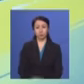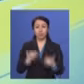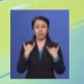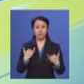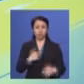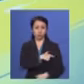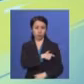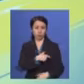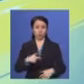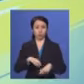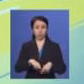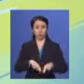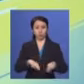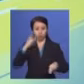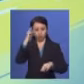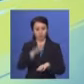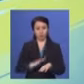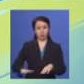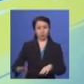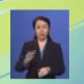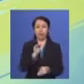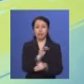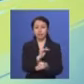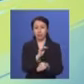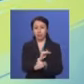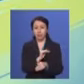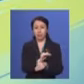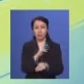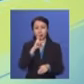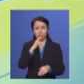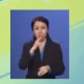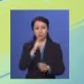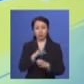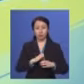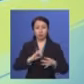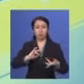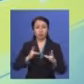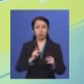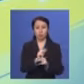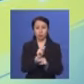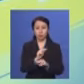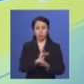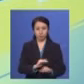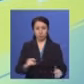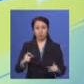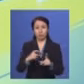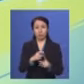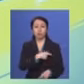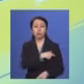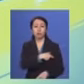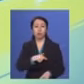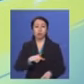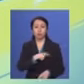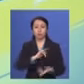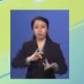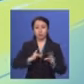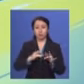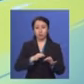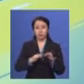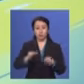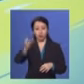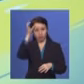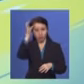Сегодня депутаты Мажилиса парламента раскритиковали пробелы в системе дистанционного обучения учащихся. По словам депутатов, на цифровизацию